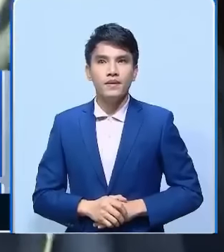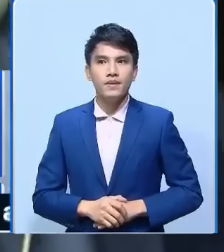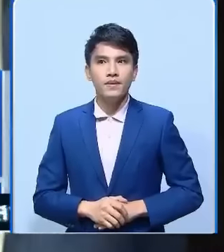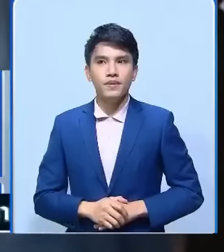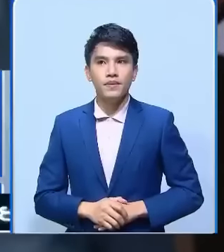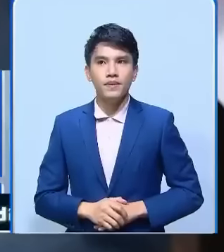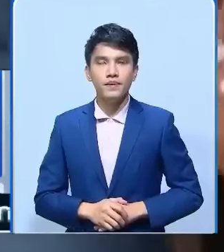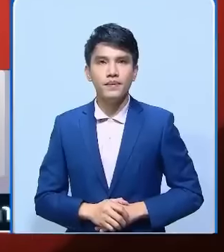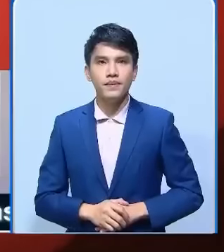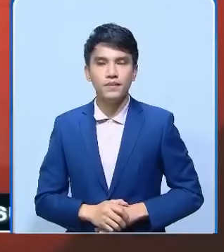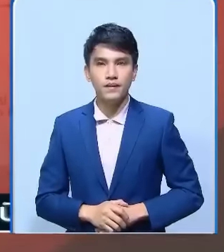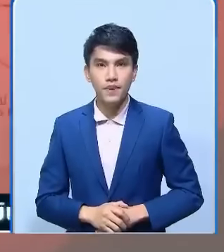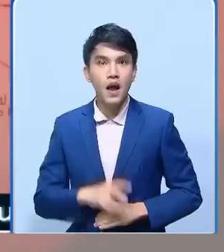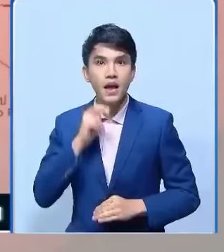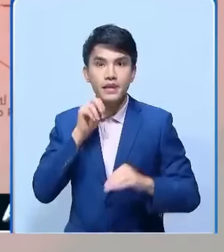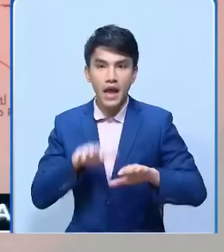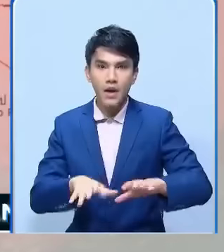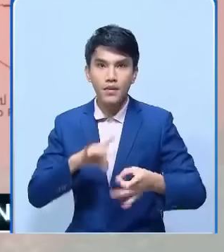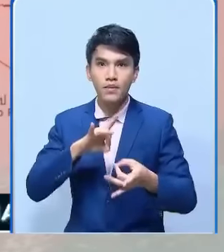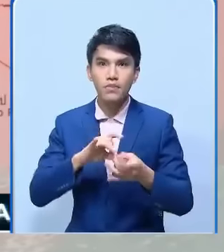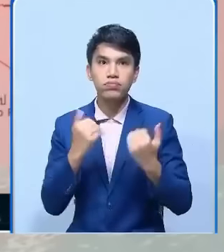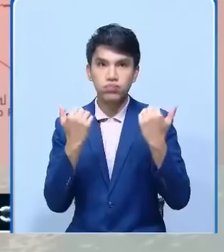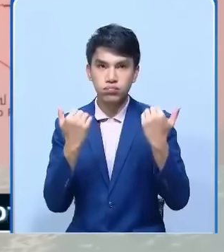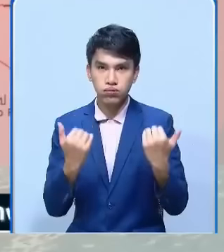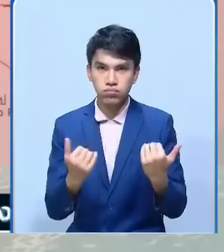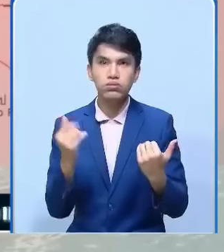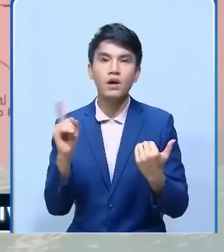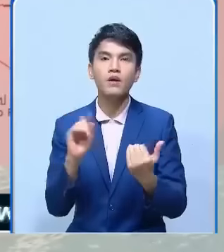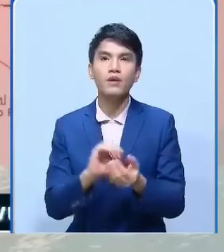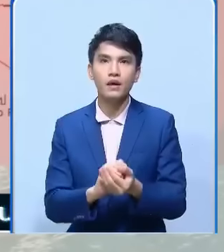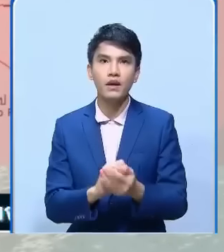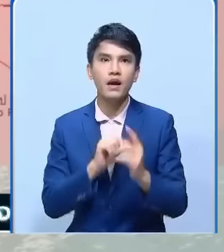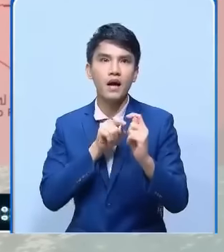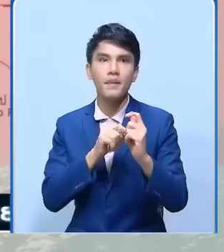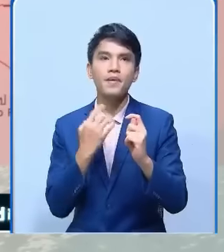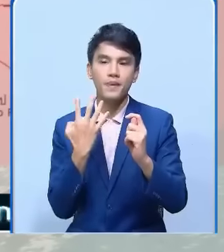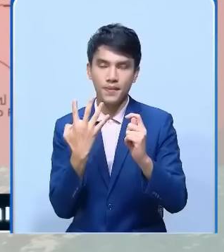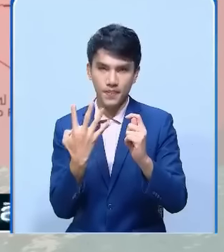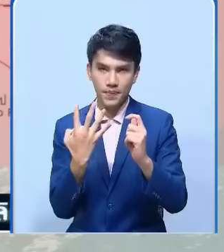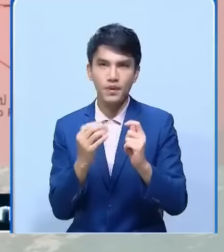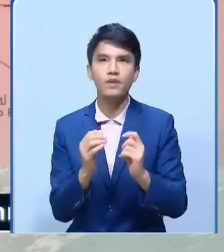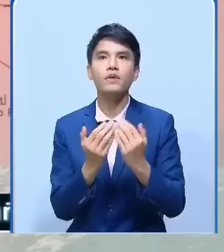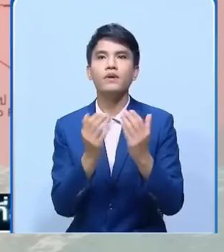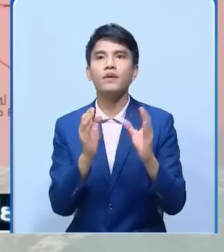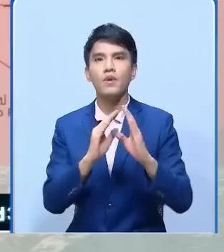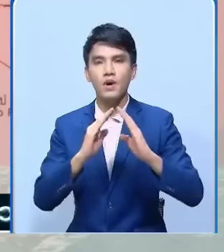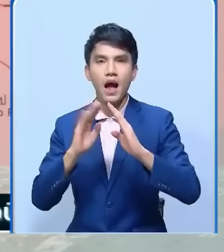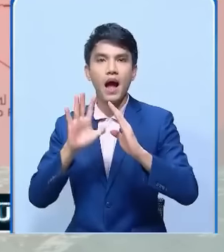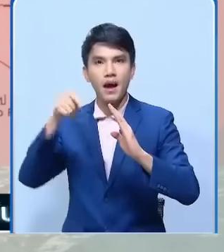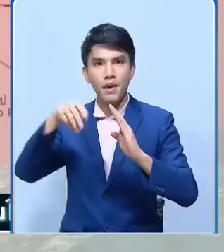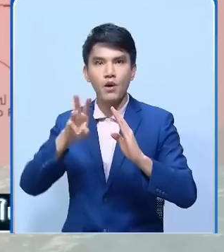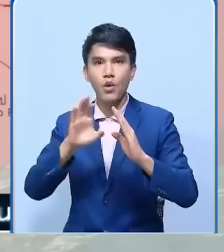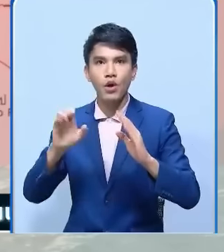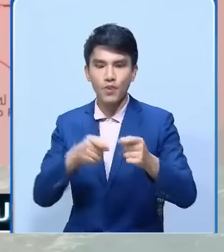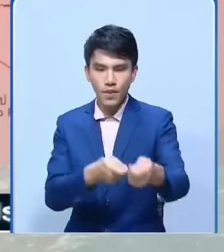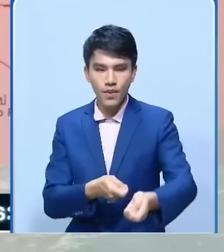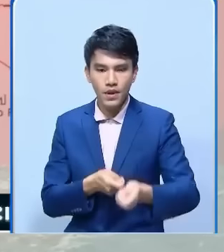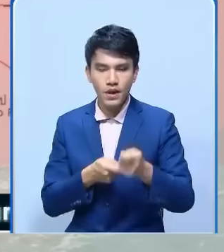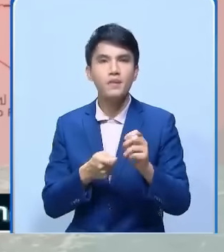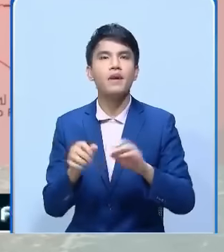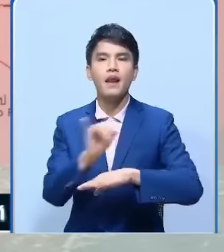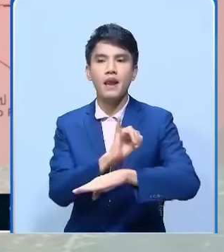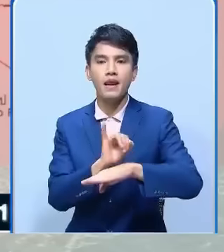ขณะที่ภาพรวมน้ำท่วมของจังหวัดสุโขทัยมีอำเภอที่ได้รับผลกระทบแล้ว4อำเภอรวม 5,603 หลังพื้นที่การเกษตรเสียหายกว่า 20,000 ไ